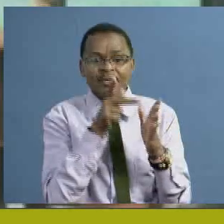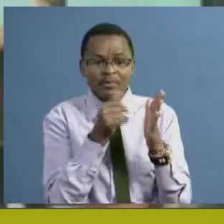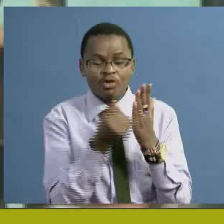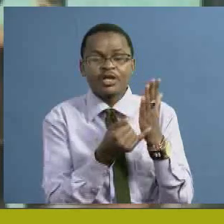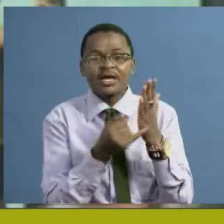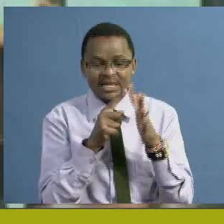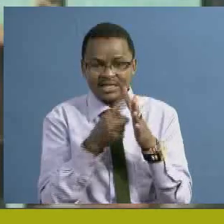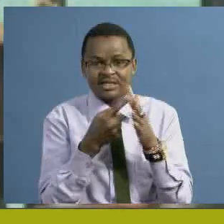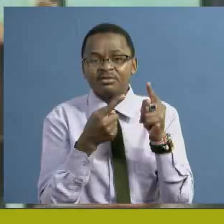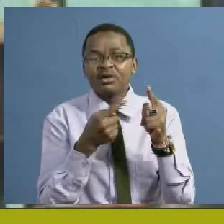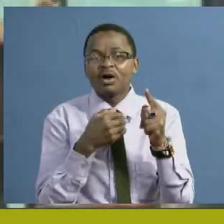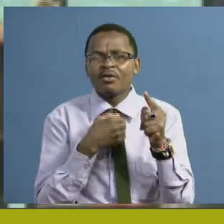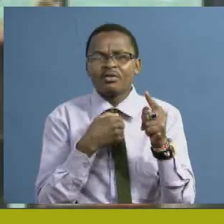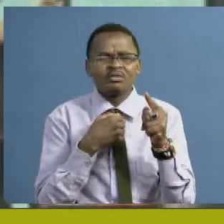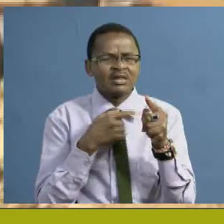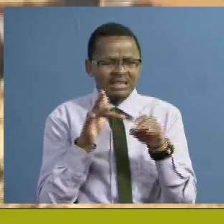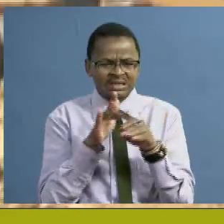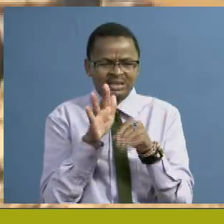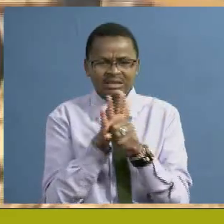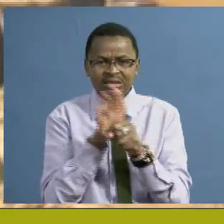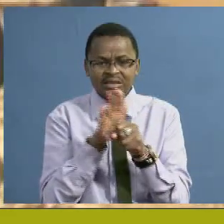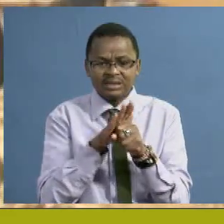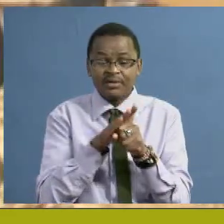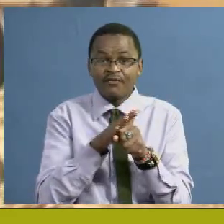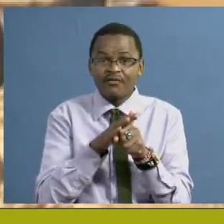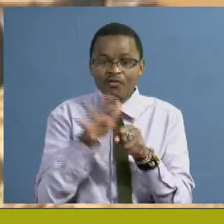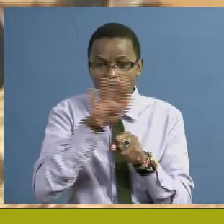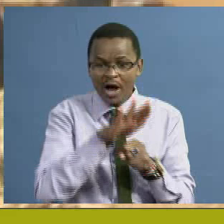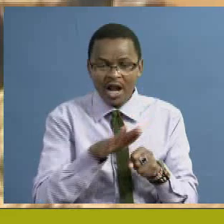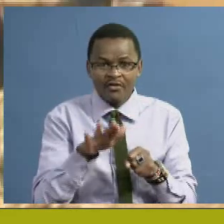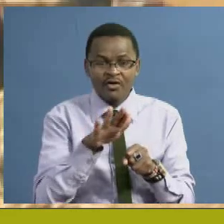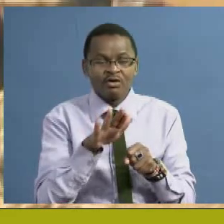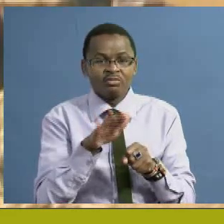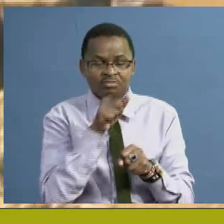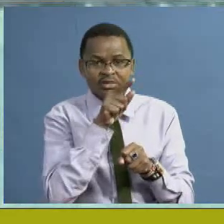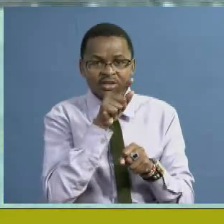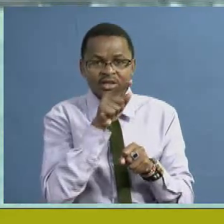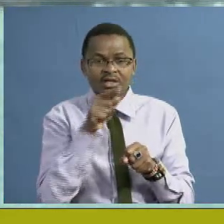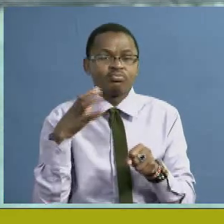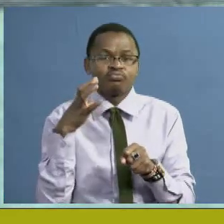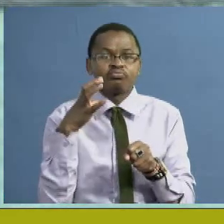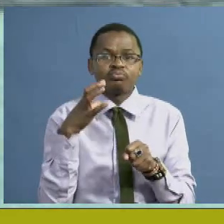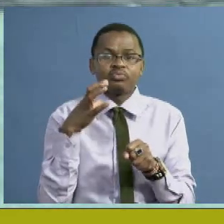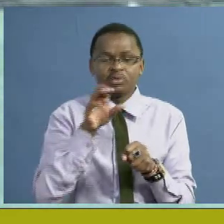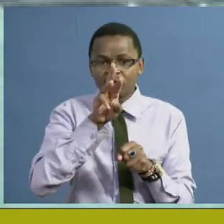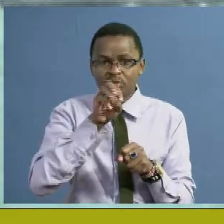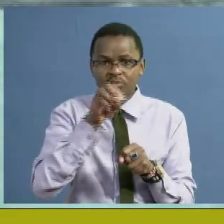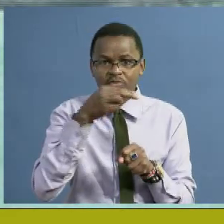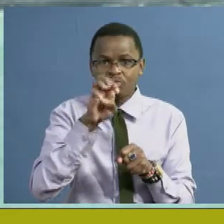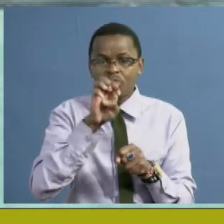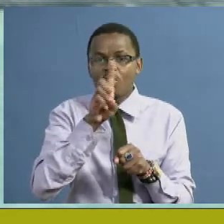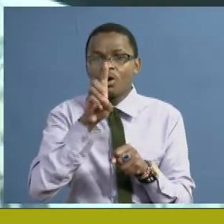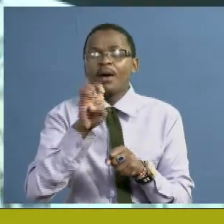uanze, licha mradi huo kuwa na madhara kwa mazingira na pia mandhari, jambo ambalo linamkera mwenyekiti wa mradi huo Mohamed